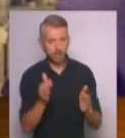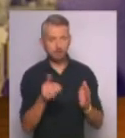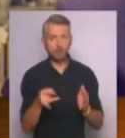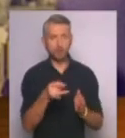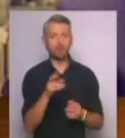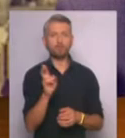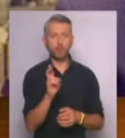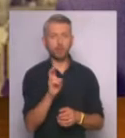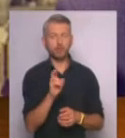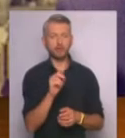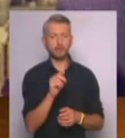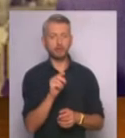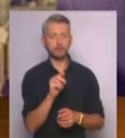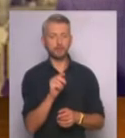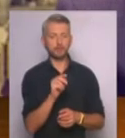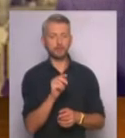Бортничі